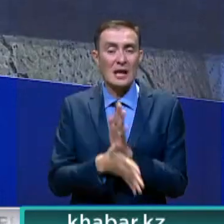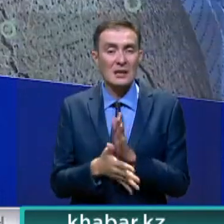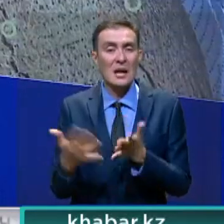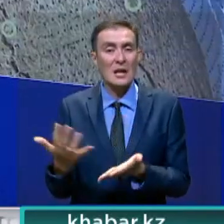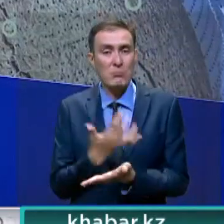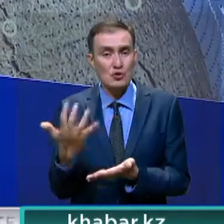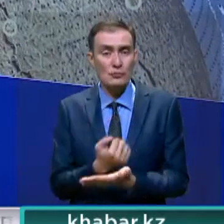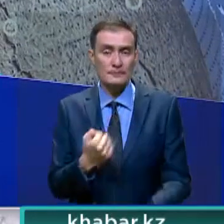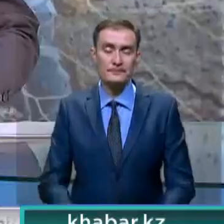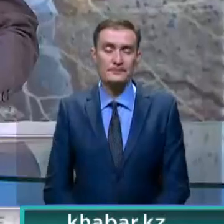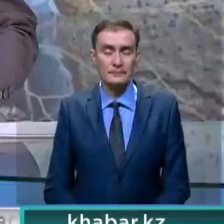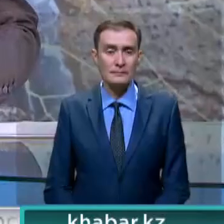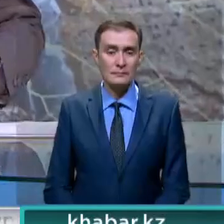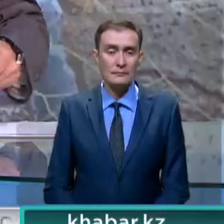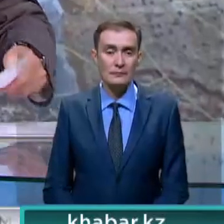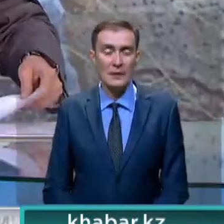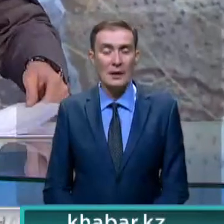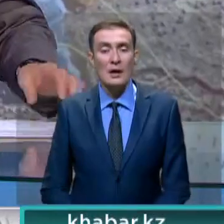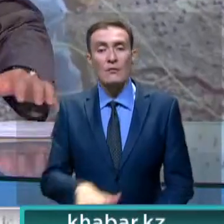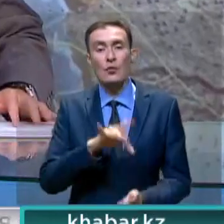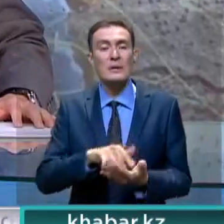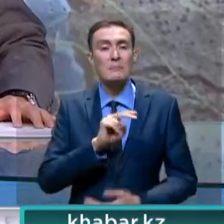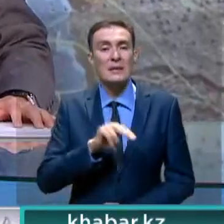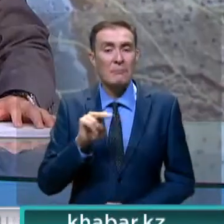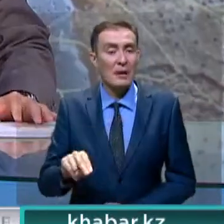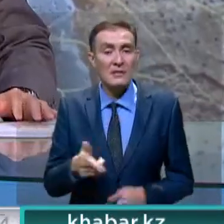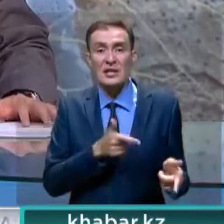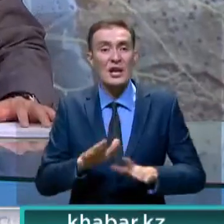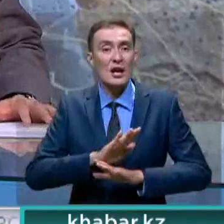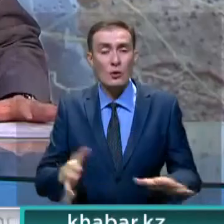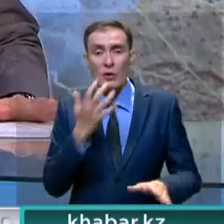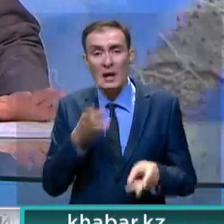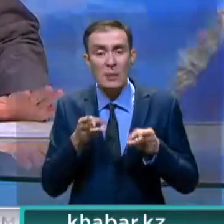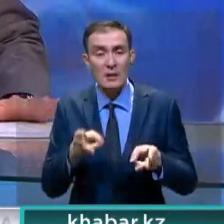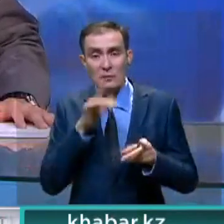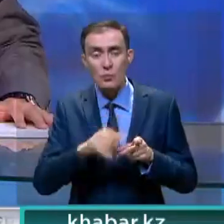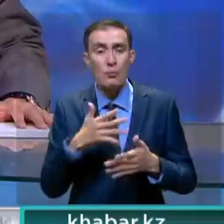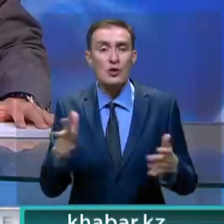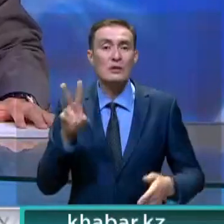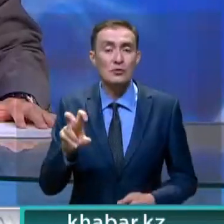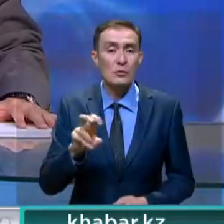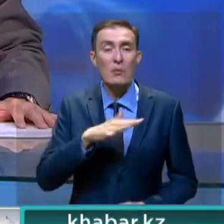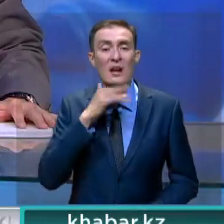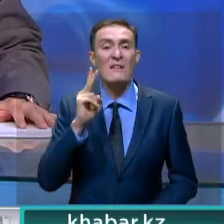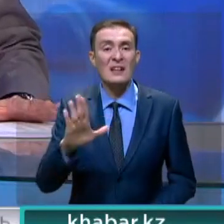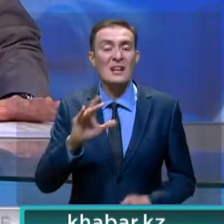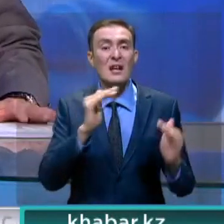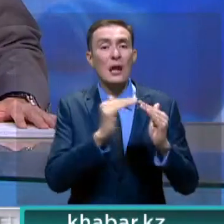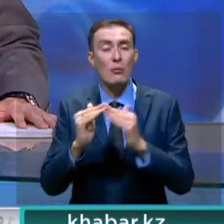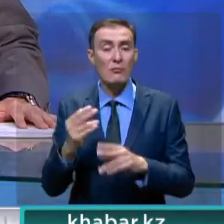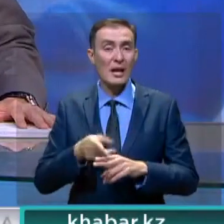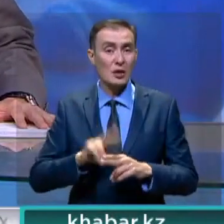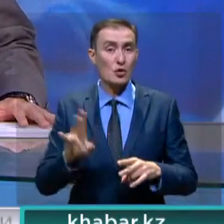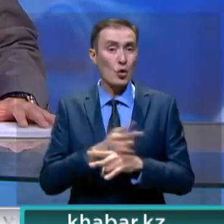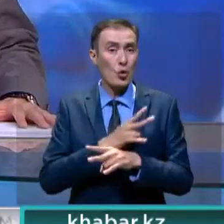добычу. И в продолжении темы, в Петропавловске не готовы к отопительному сезону больше 200 многоквартирных домов. При том,